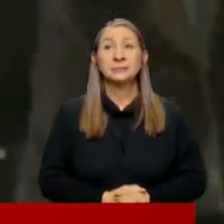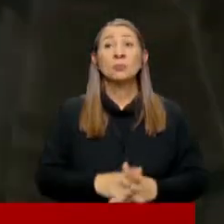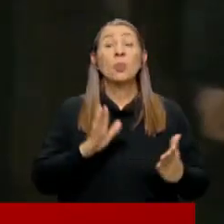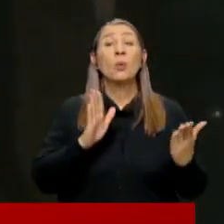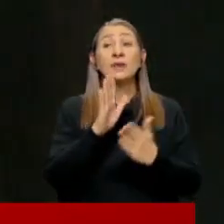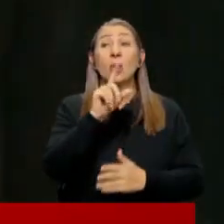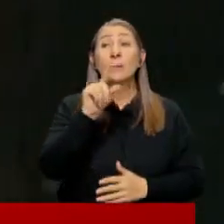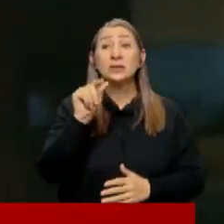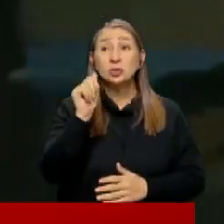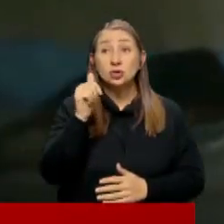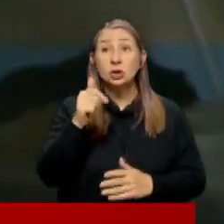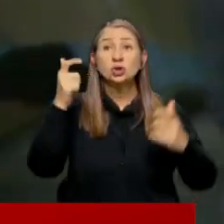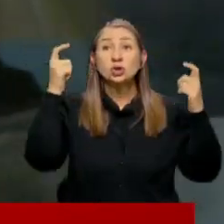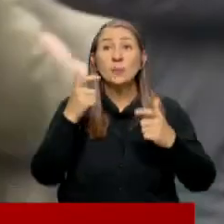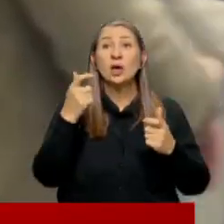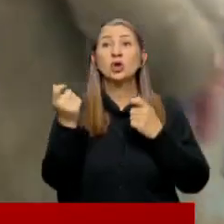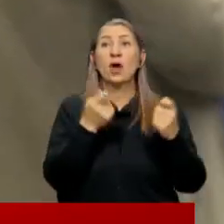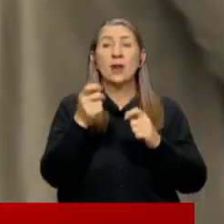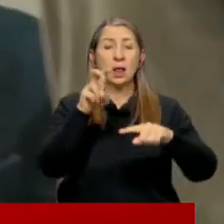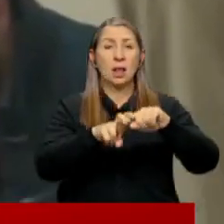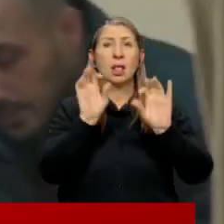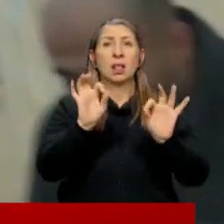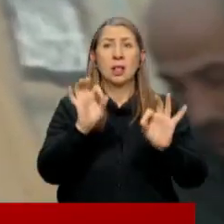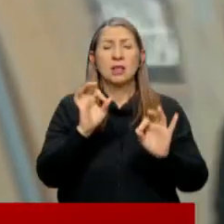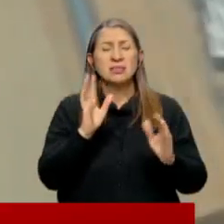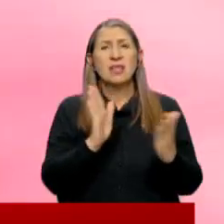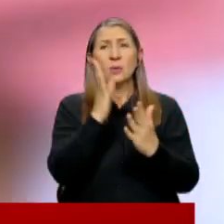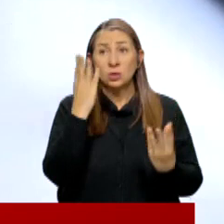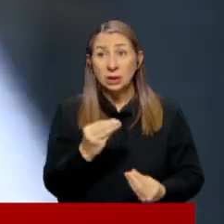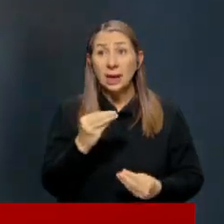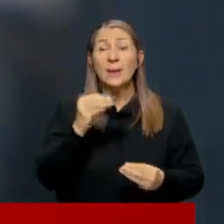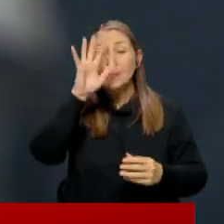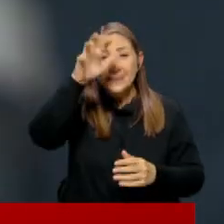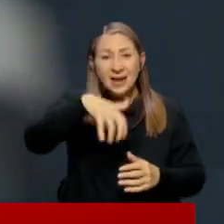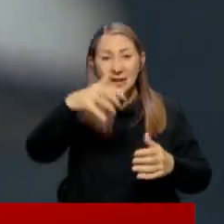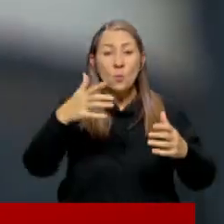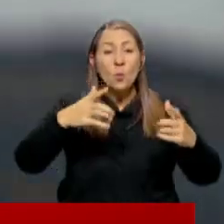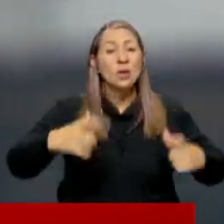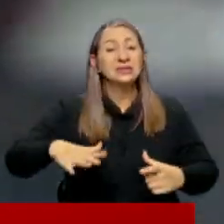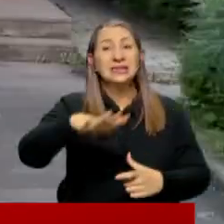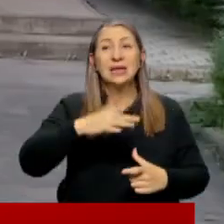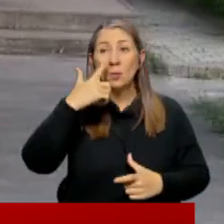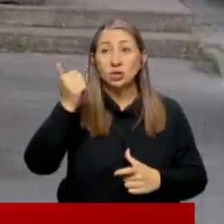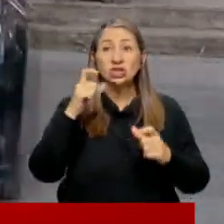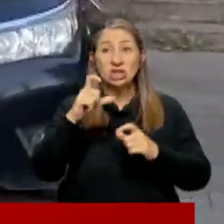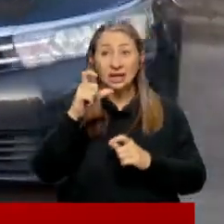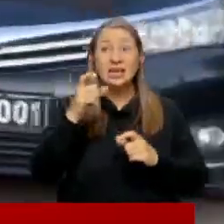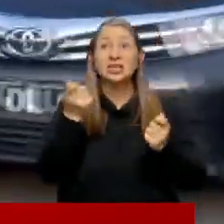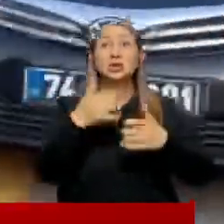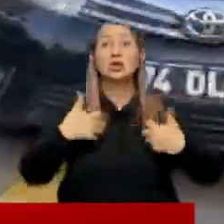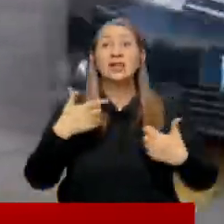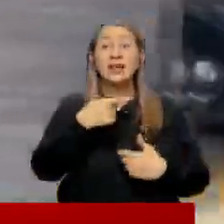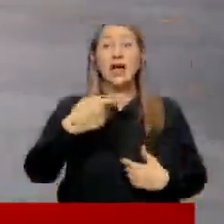muhalefet 11 günde de sorumlular görevlerinin başında diyerek tepki gösterirken madenin müessese müdürü Cihat Özdemir ve iş